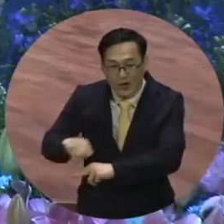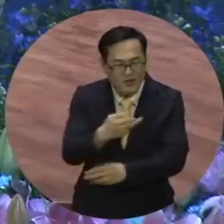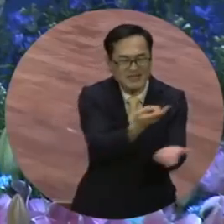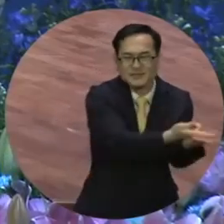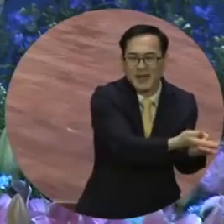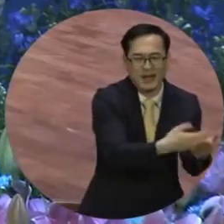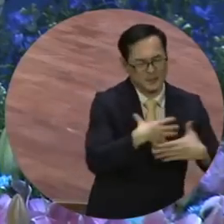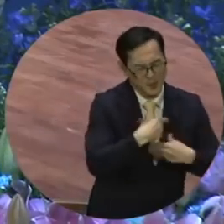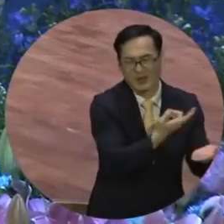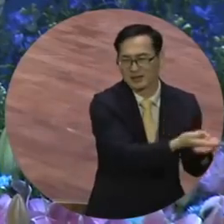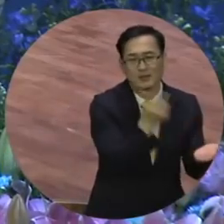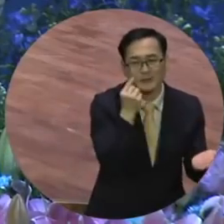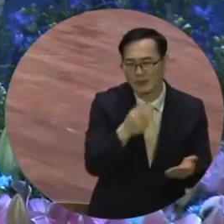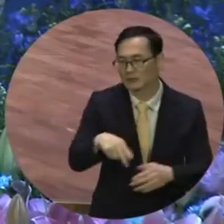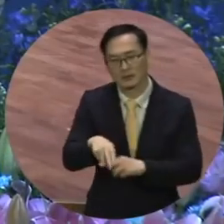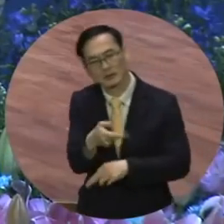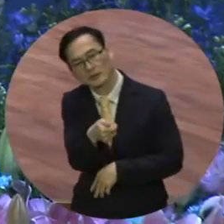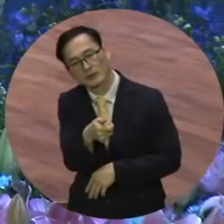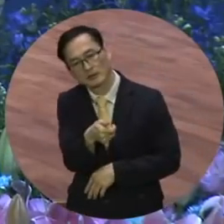자기를 일수라 그냥.